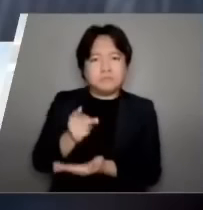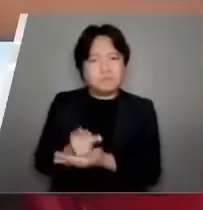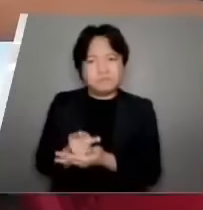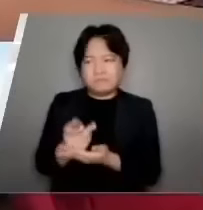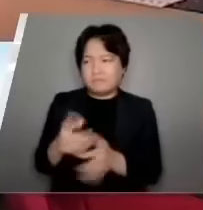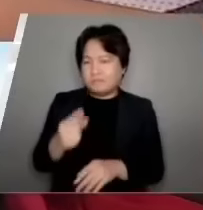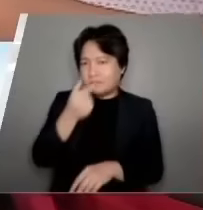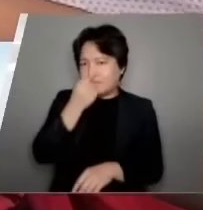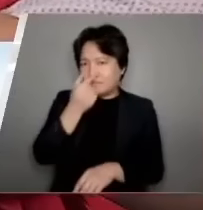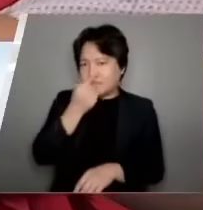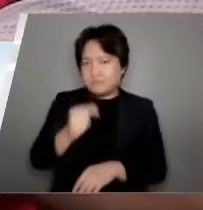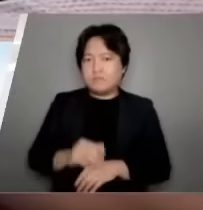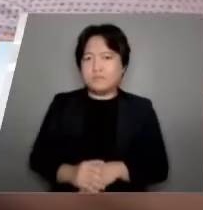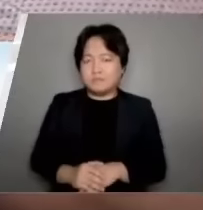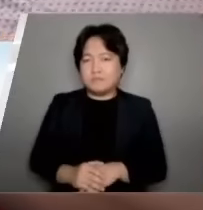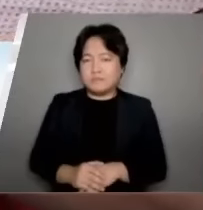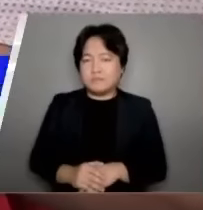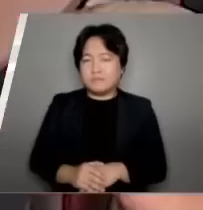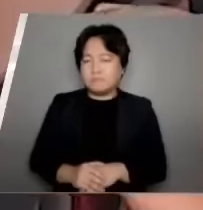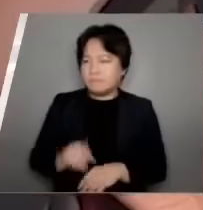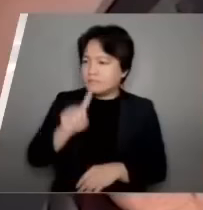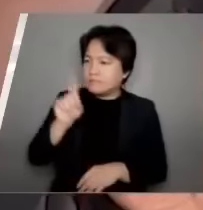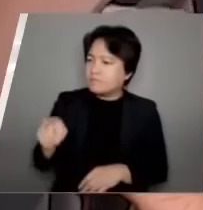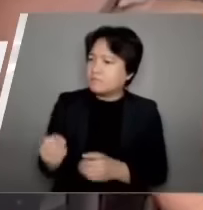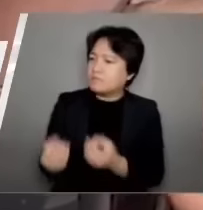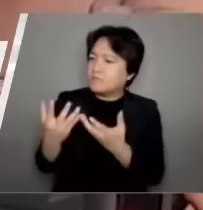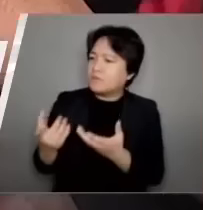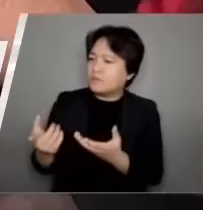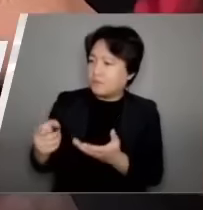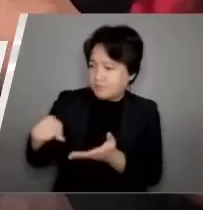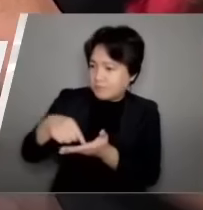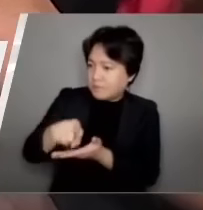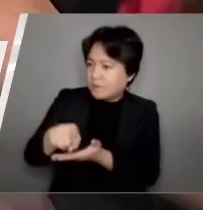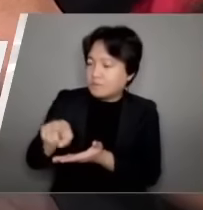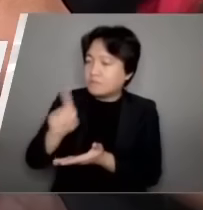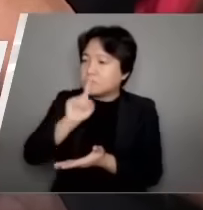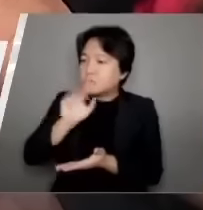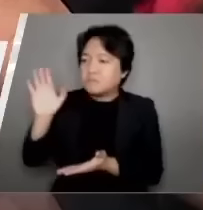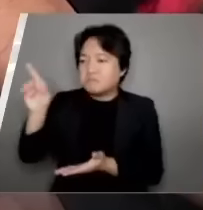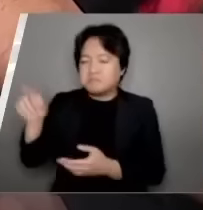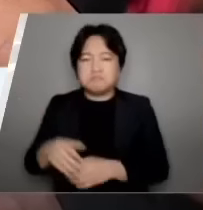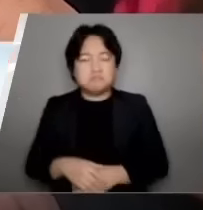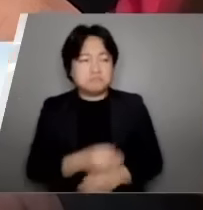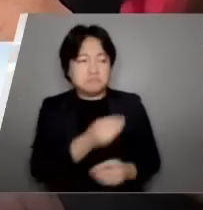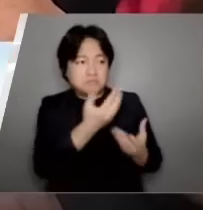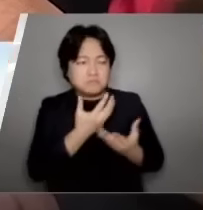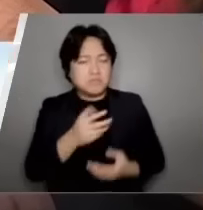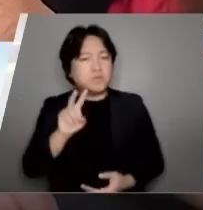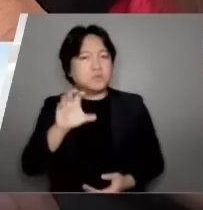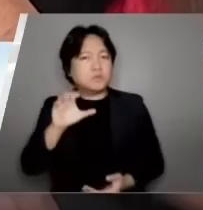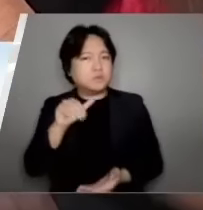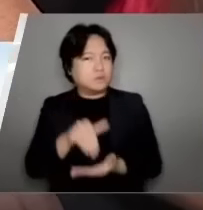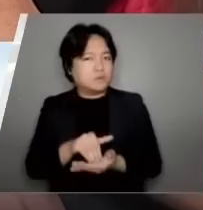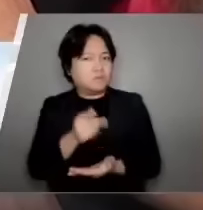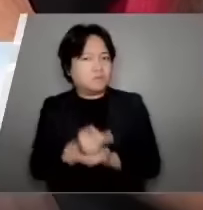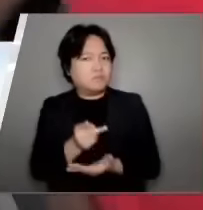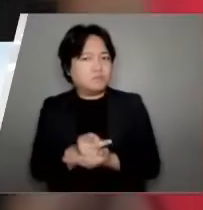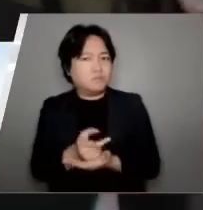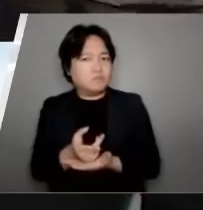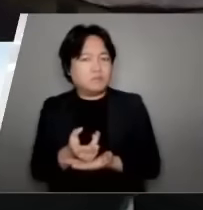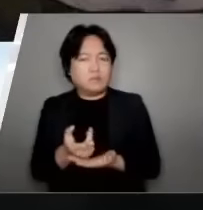pasukan. Magkano ang ipinangako sa inyo? 200 po. Tsaka gipitan lang po. Sabi po kasi nila okay lang po pag nawala po isang